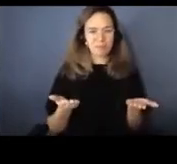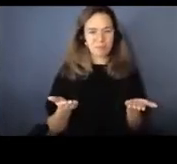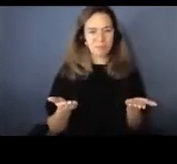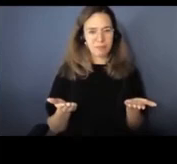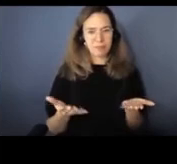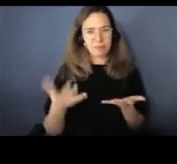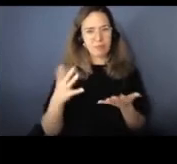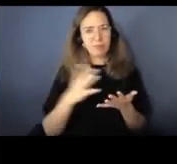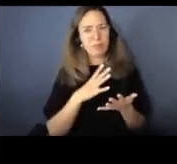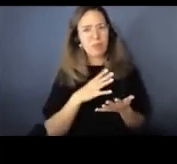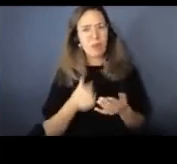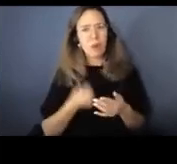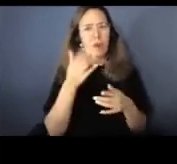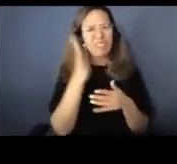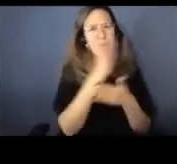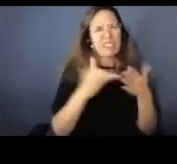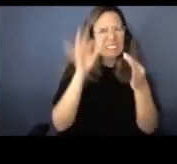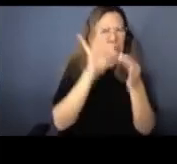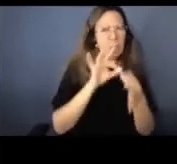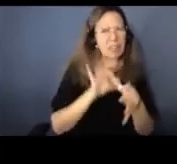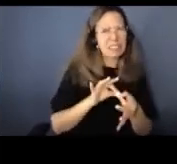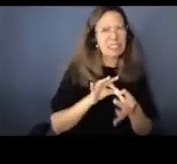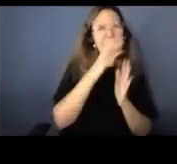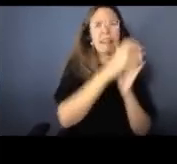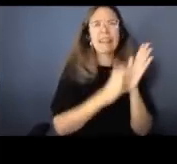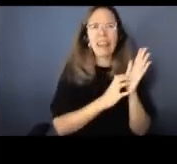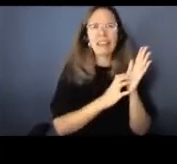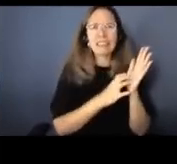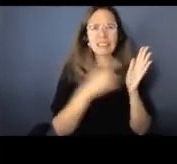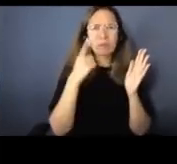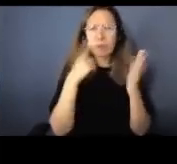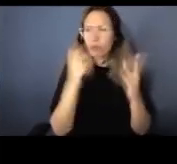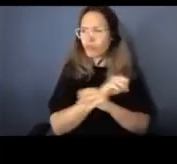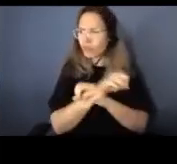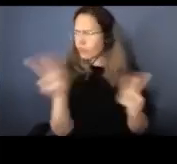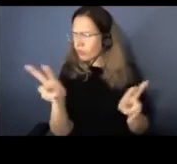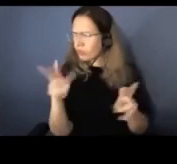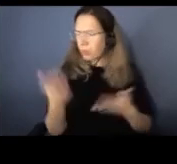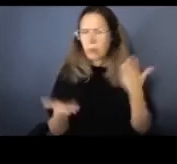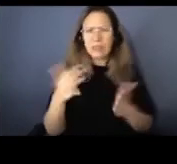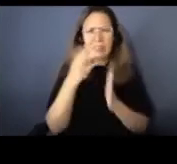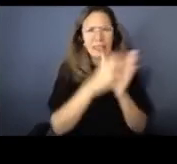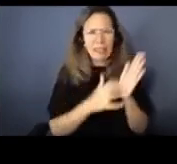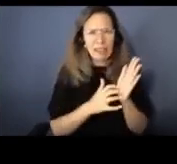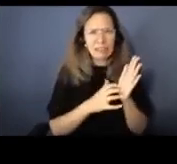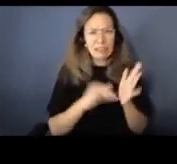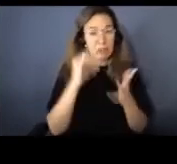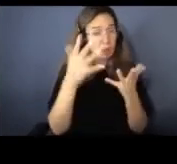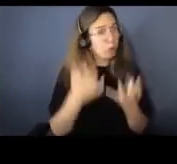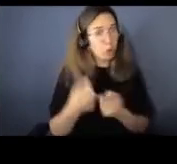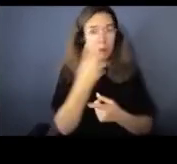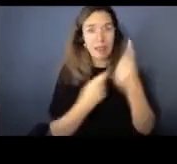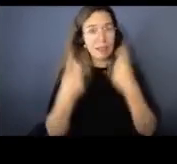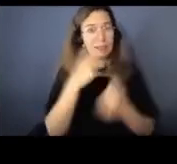Il y avait des points un peu plus précis là aussi dans le texte, je crois, qui a été circulé, que si vous voulez, on peut revenir ensemble,